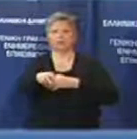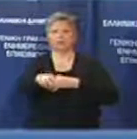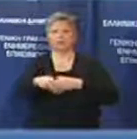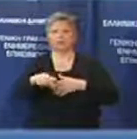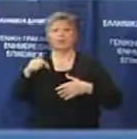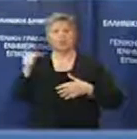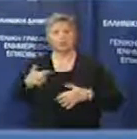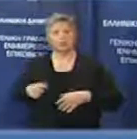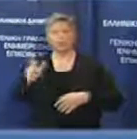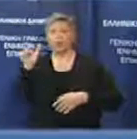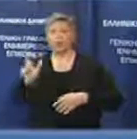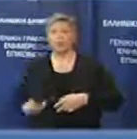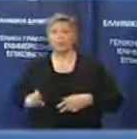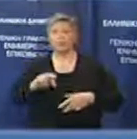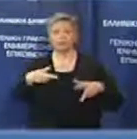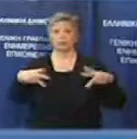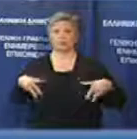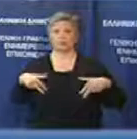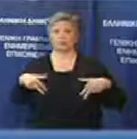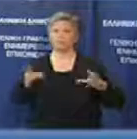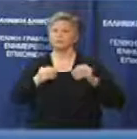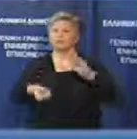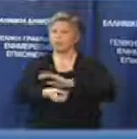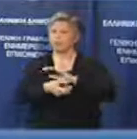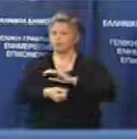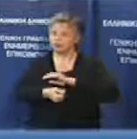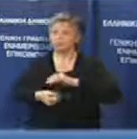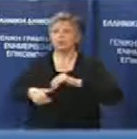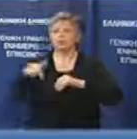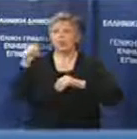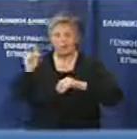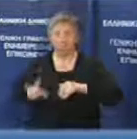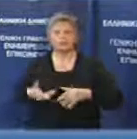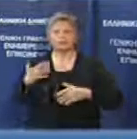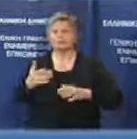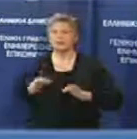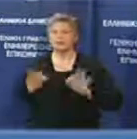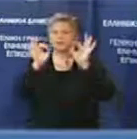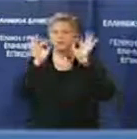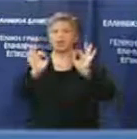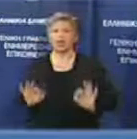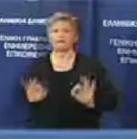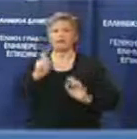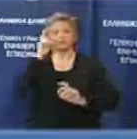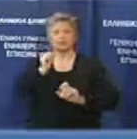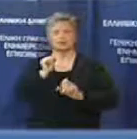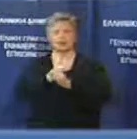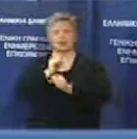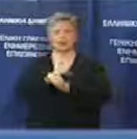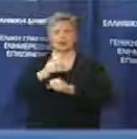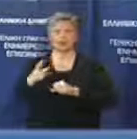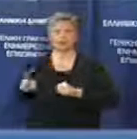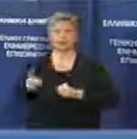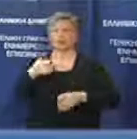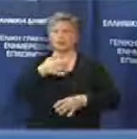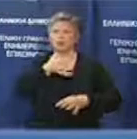τοποθετημένος. Από εκεί και πέρα, καλό θα ήταν να αποφύγουμε να δημιουργήσουμε σενάρια εκ του μειόντος. Νομίζω ότι είμαι πάρα